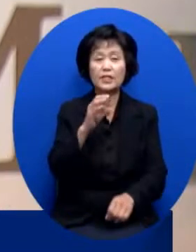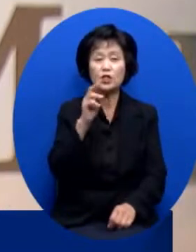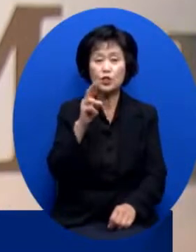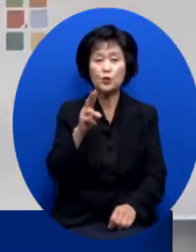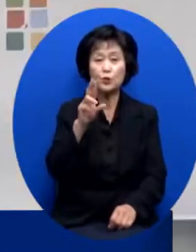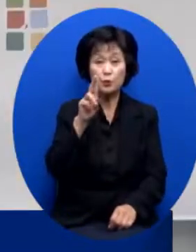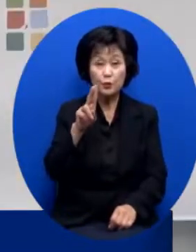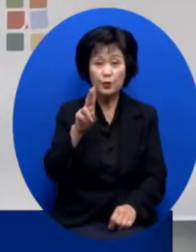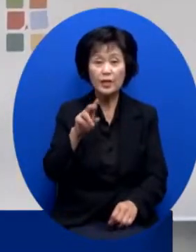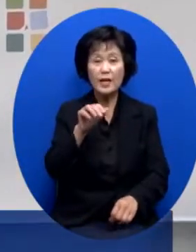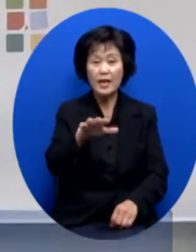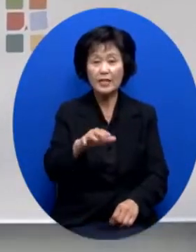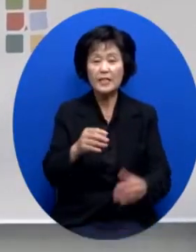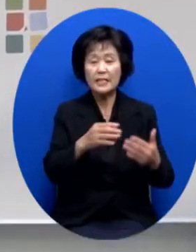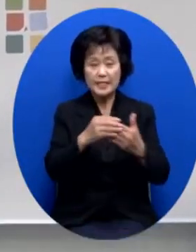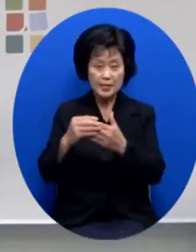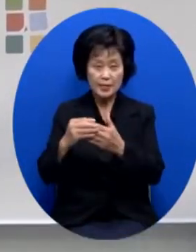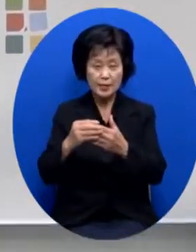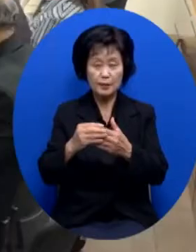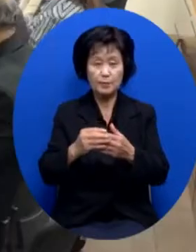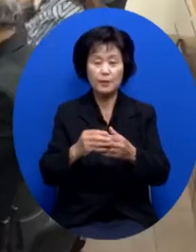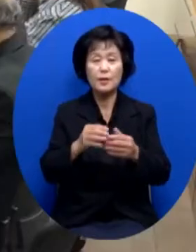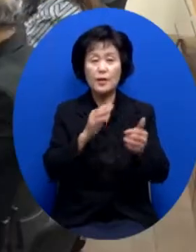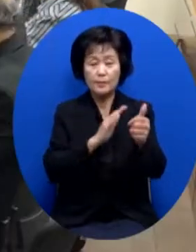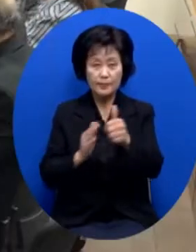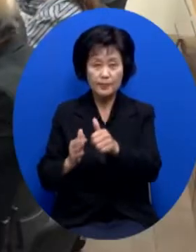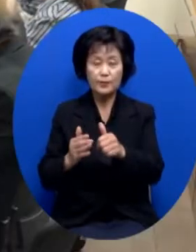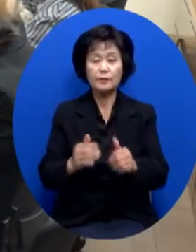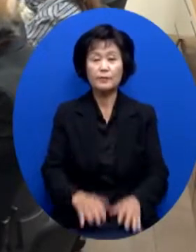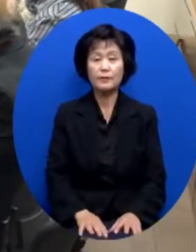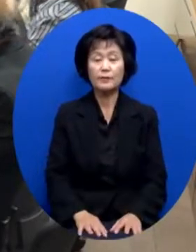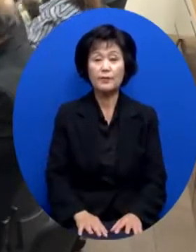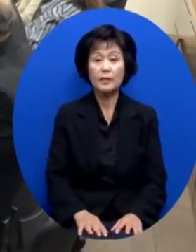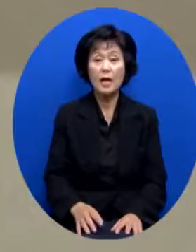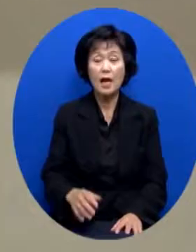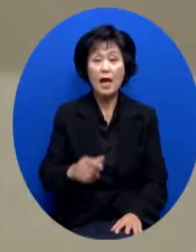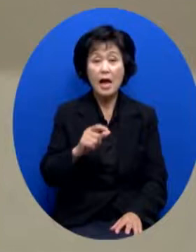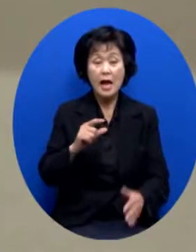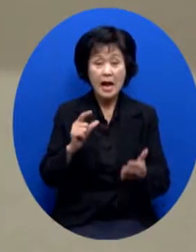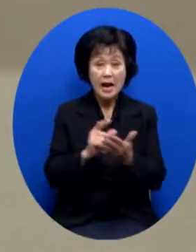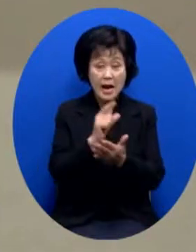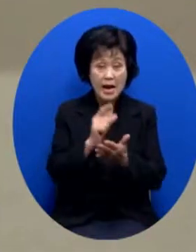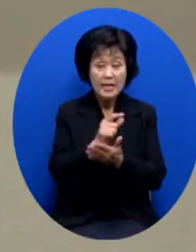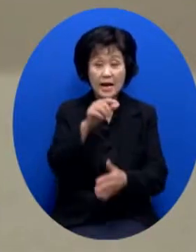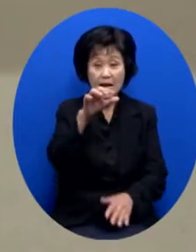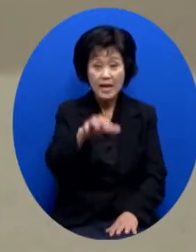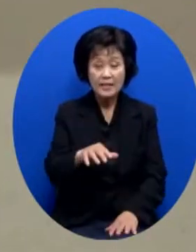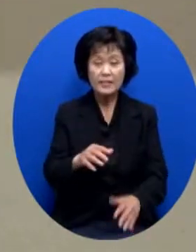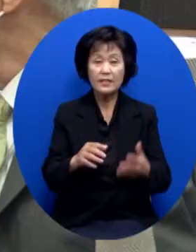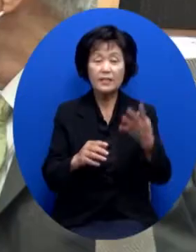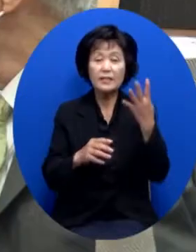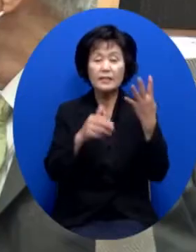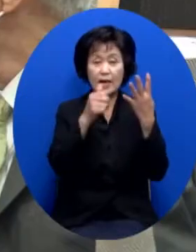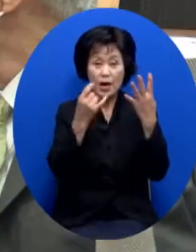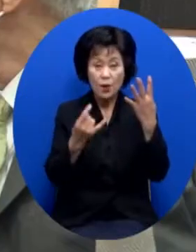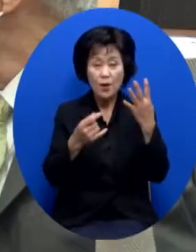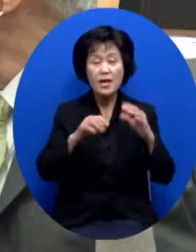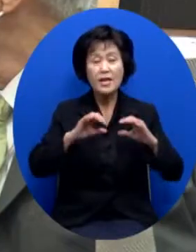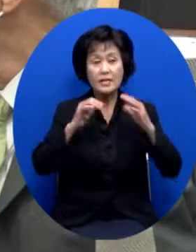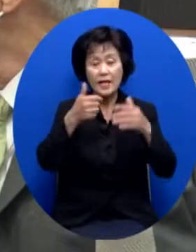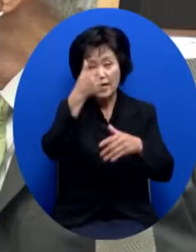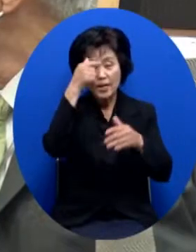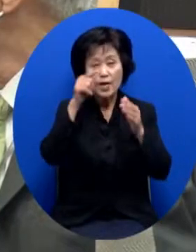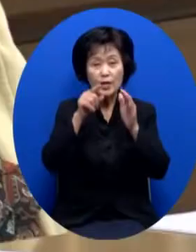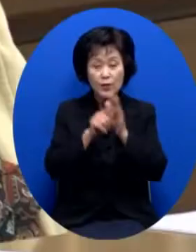CUB. 한편 오는 2024년에는 가나 아크라에서 제4회 세계 기독교 포럼